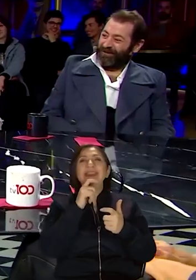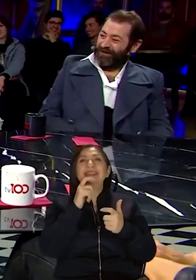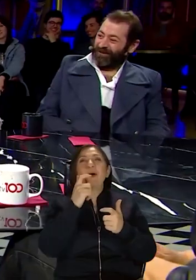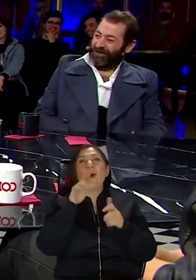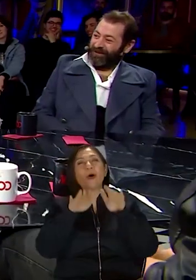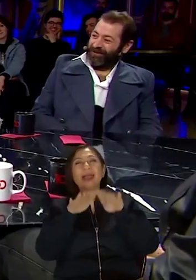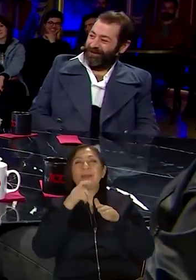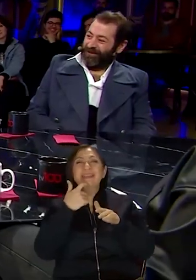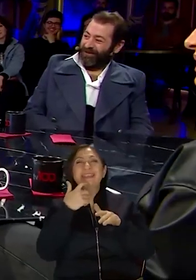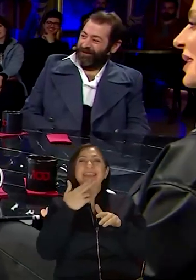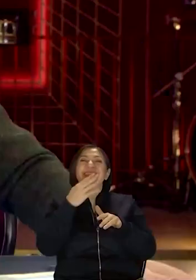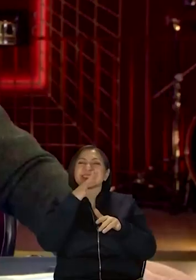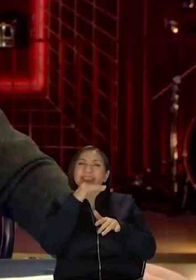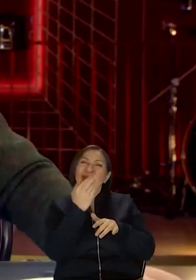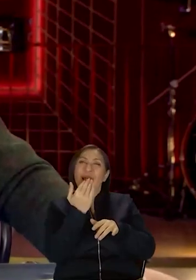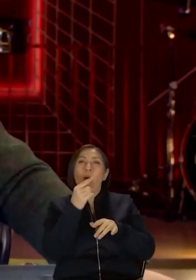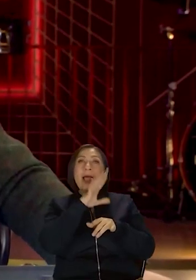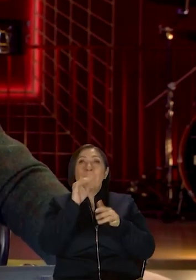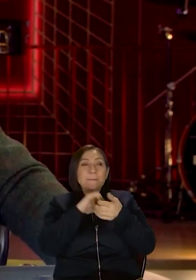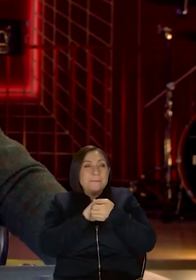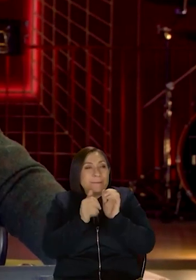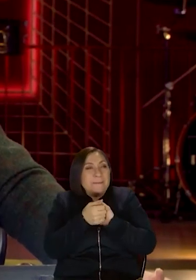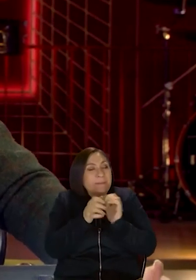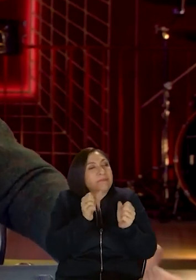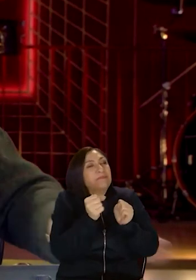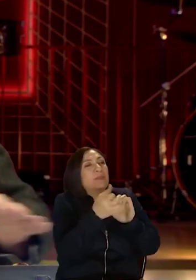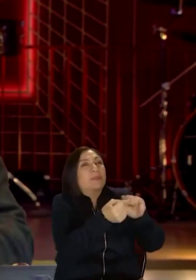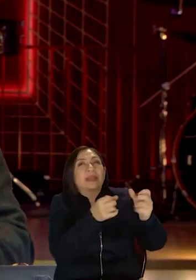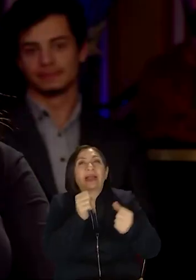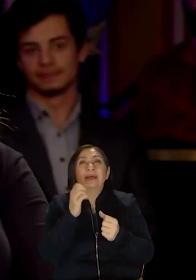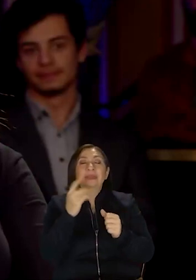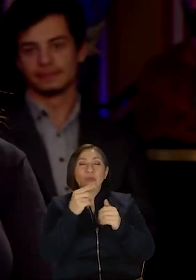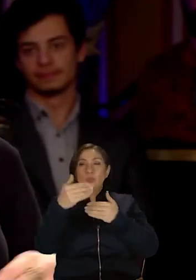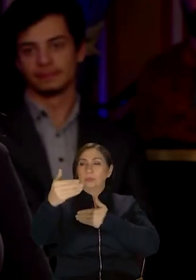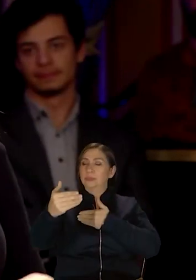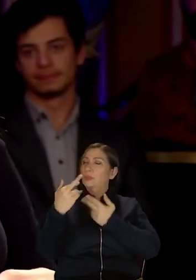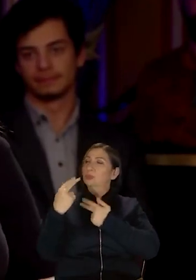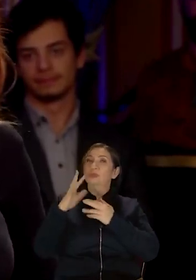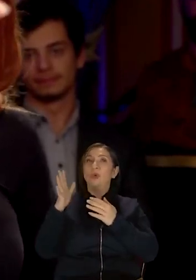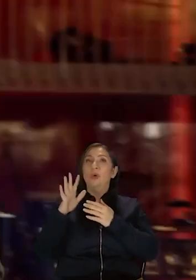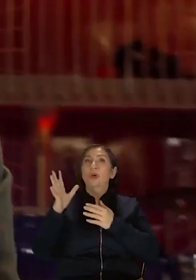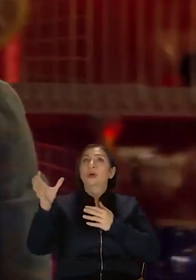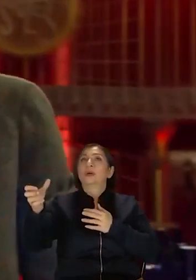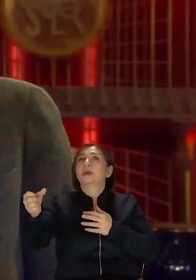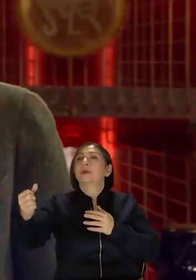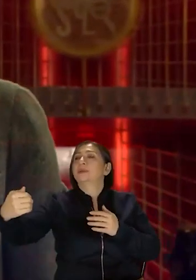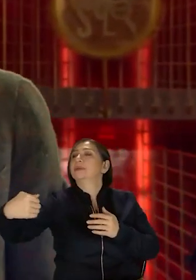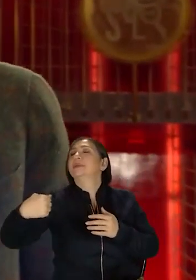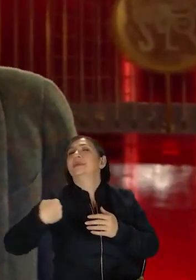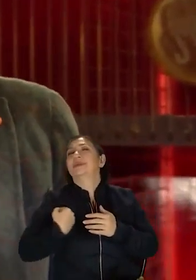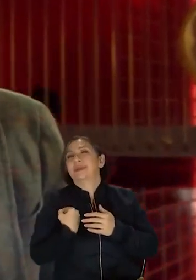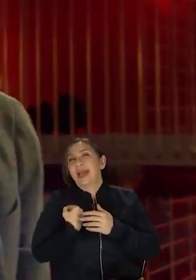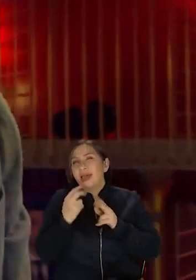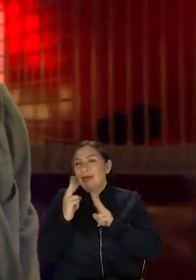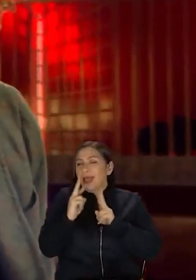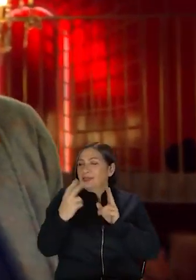hepsi herkes birbirini tutma ihtiyacında. Yani mesela şu mesafeden konuşalım, yok. Tutacağım seni. Bu